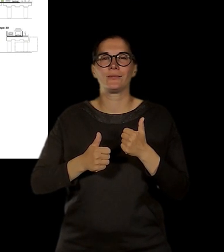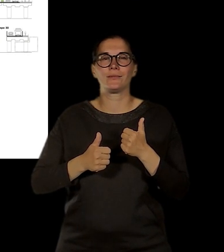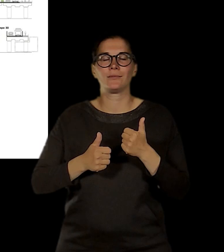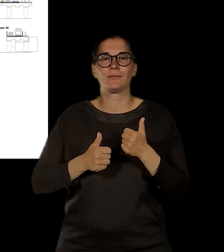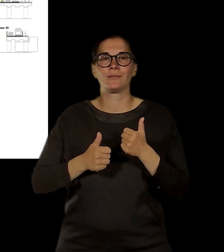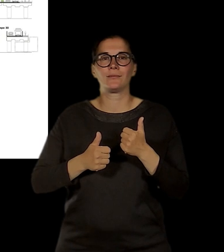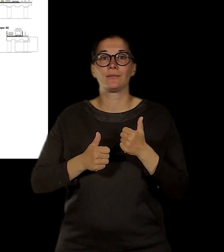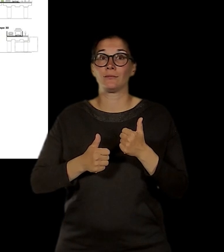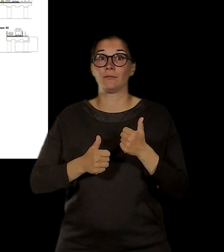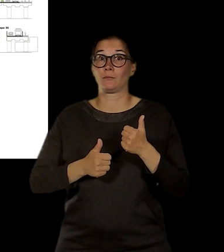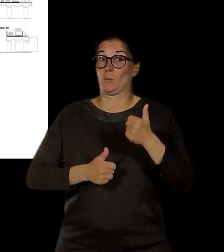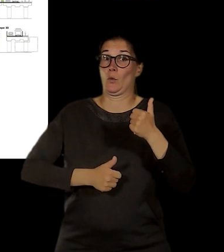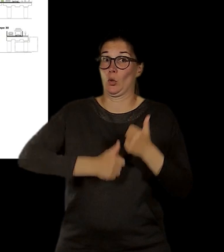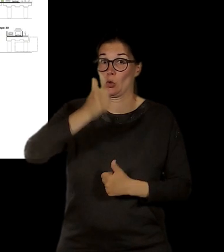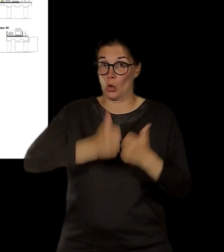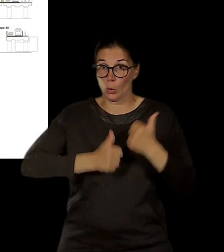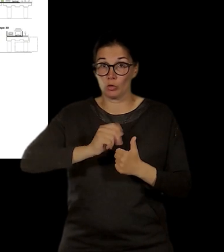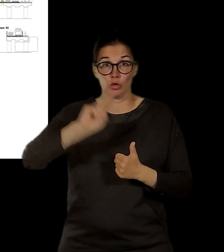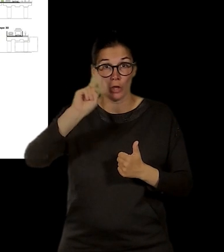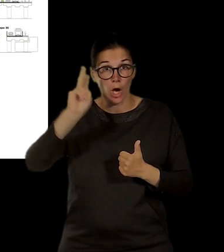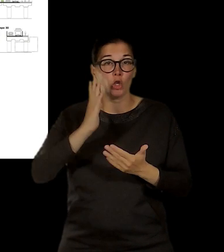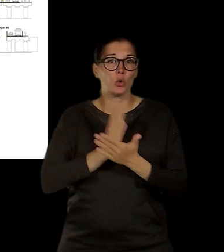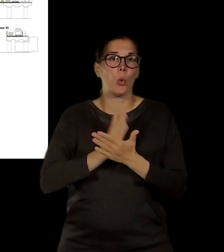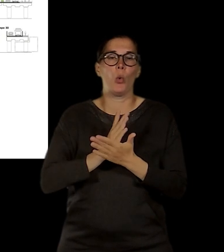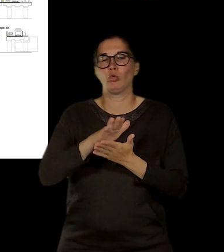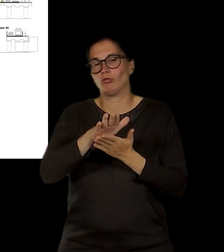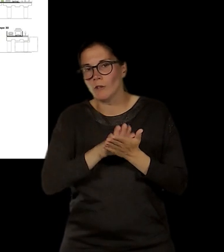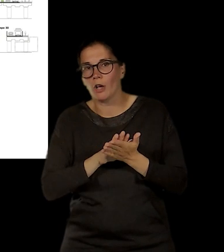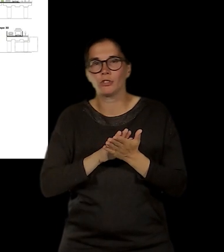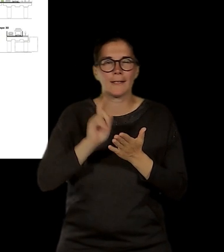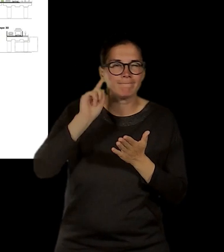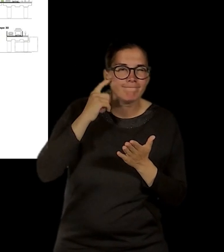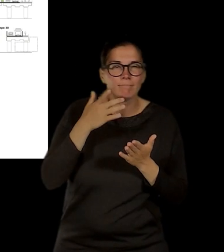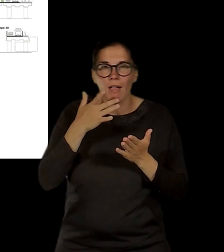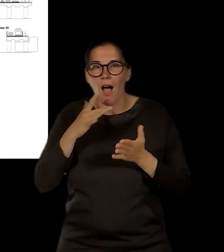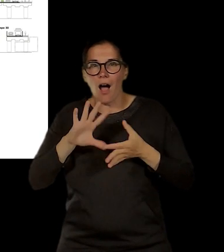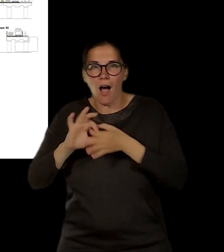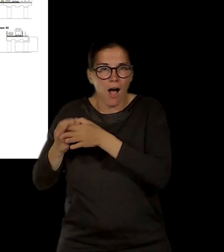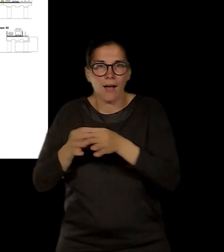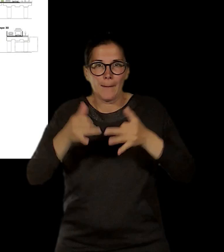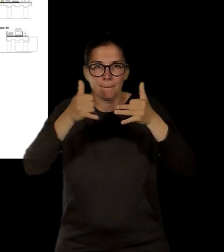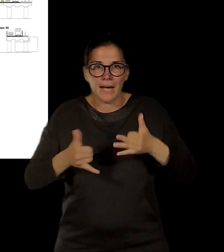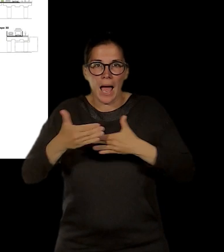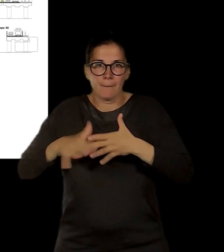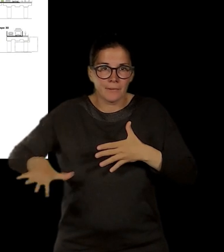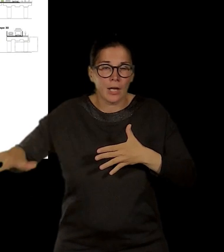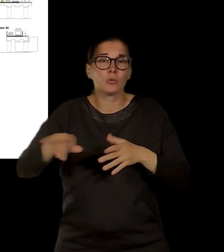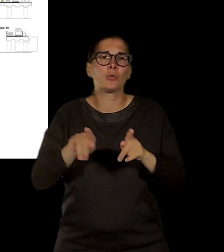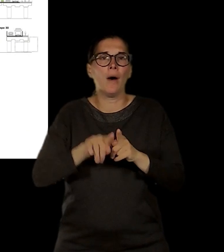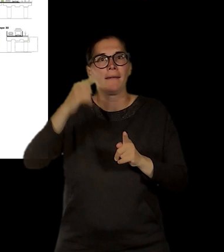první interpretace nebo práce s tou městskou strukturou, ale taky první nápady, jak bychom